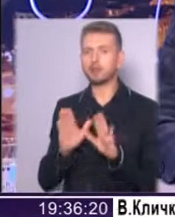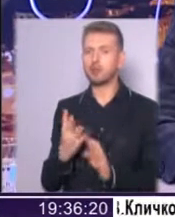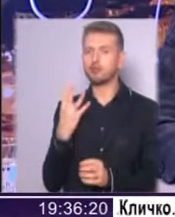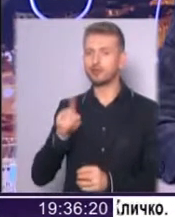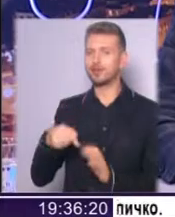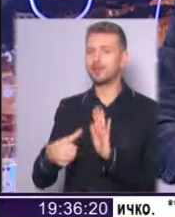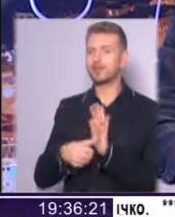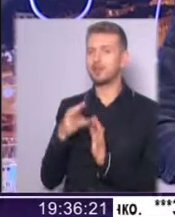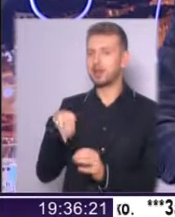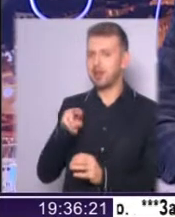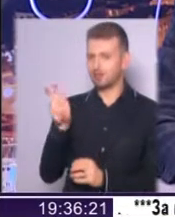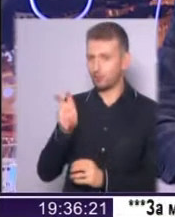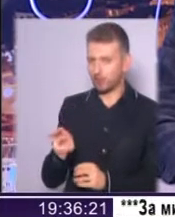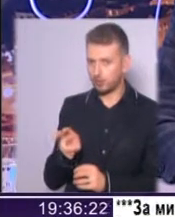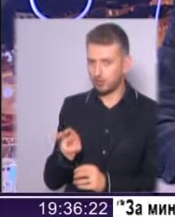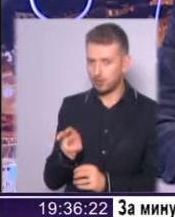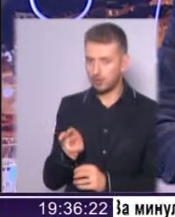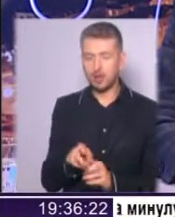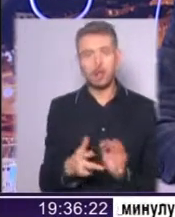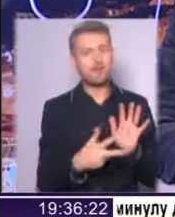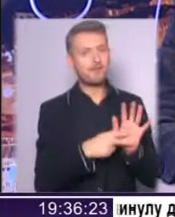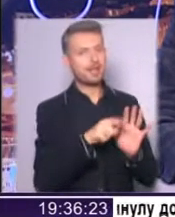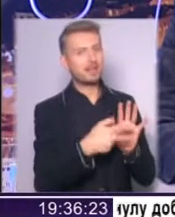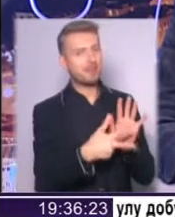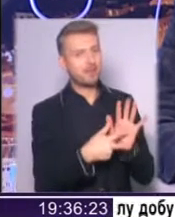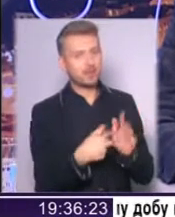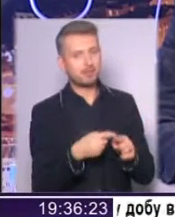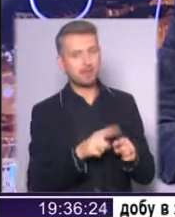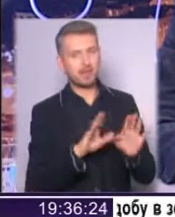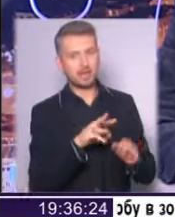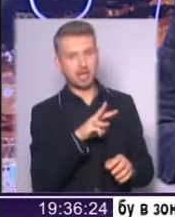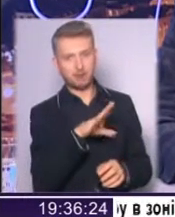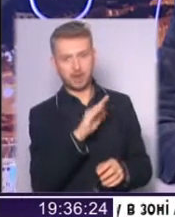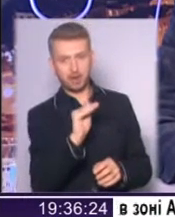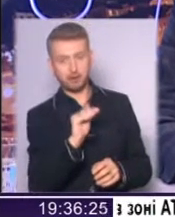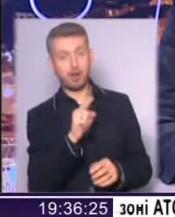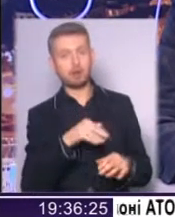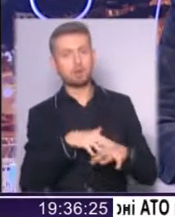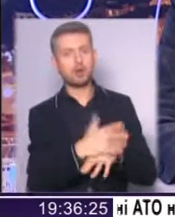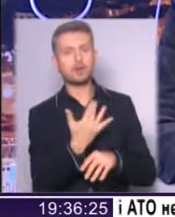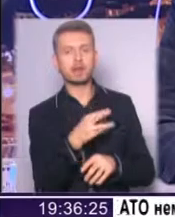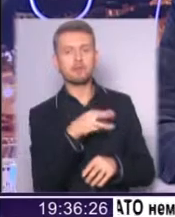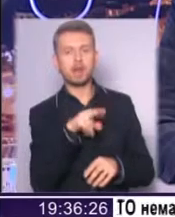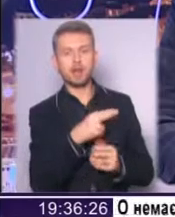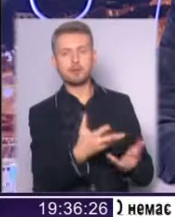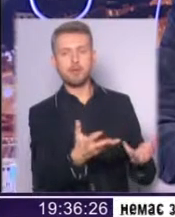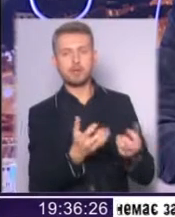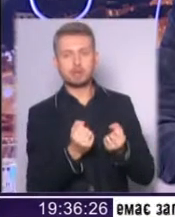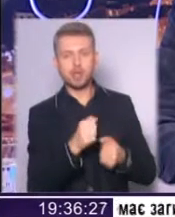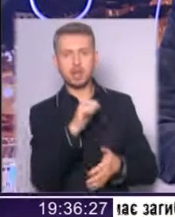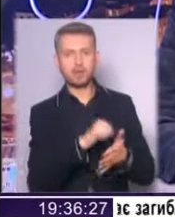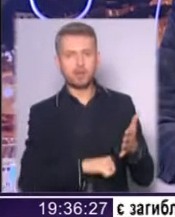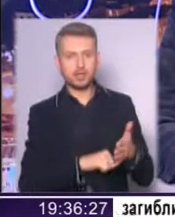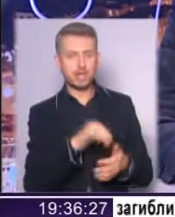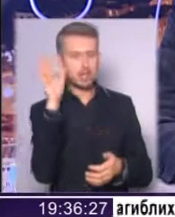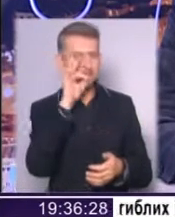Програма, ухвалена у 2014 році з МВФ, передбачала отримання кредитів на 17 мільярдів доларів,